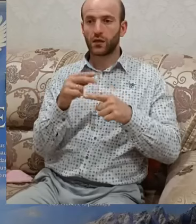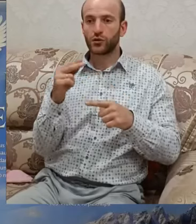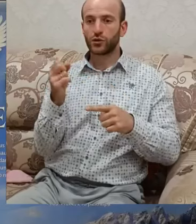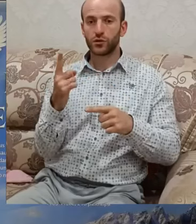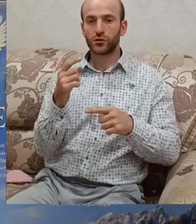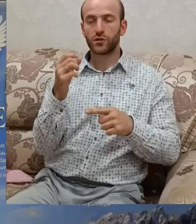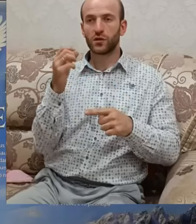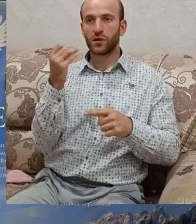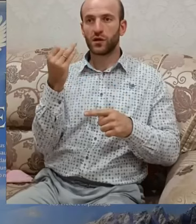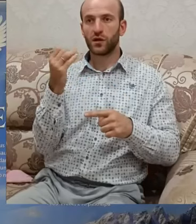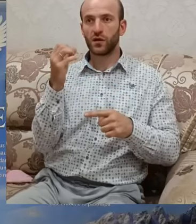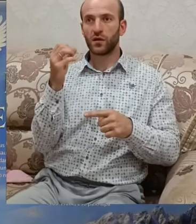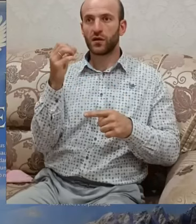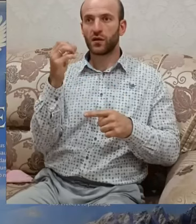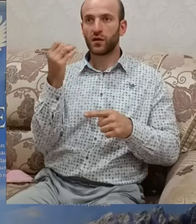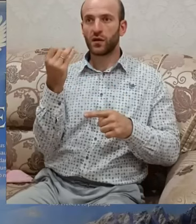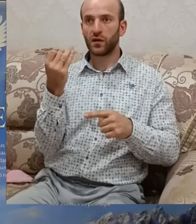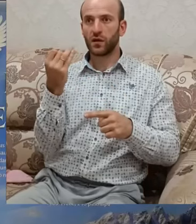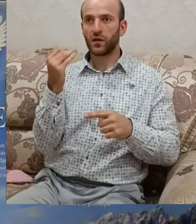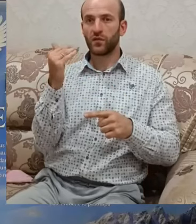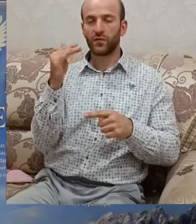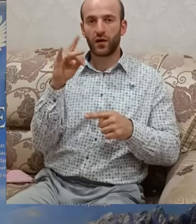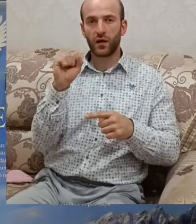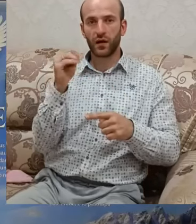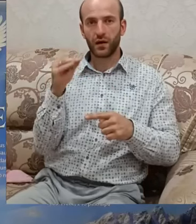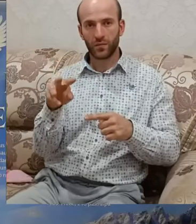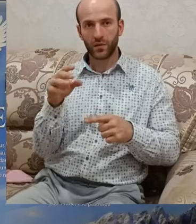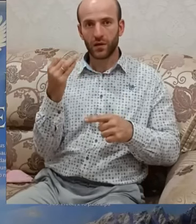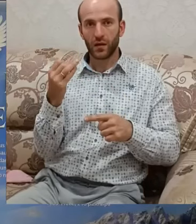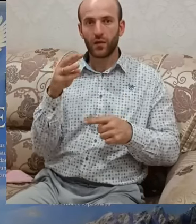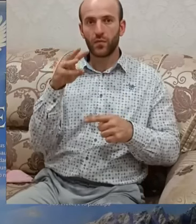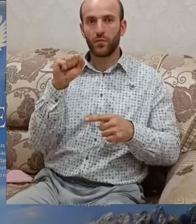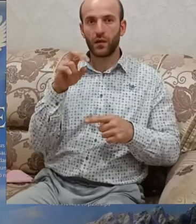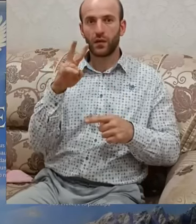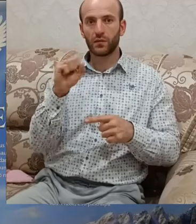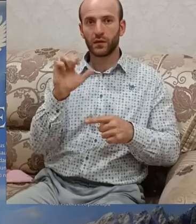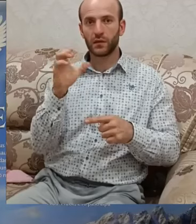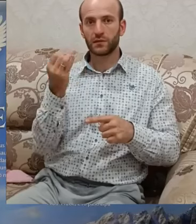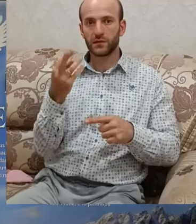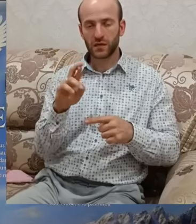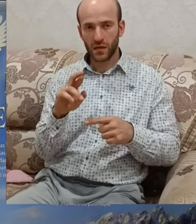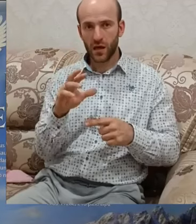Манасию перимас перейо прежде. Через это креста это перешло